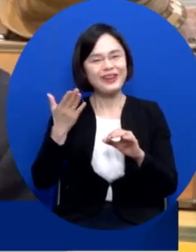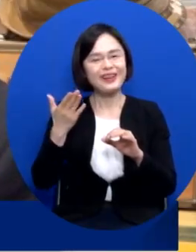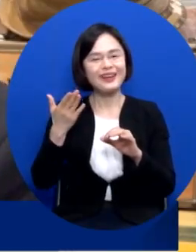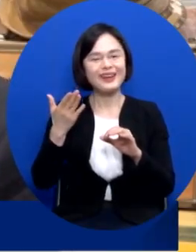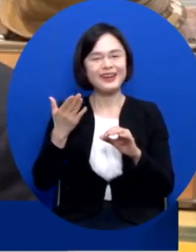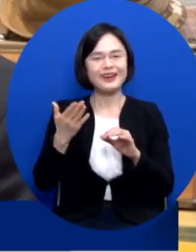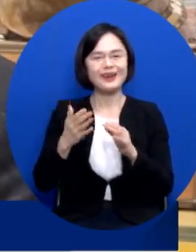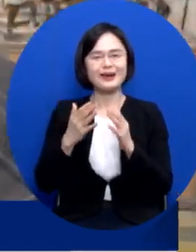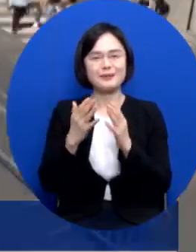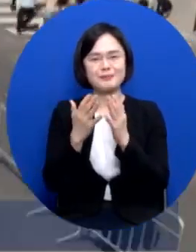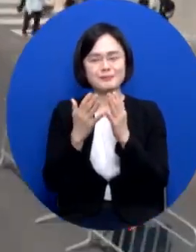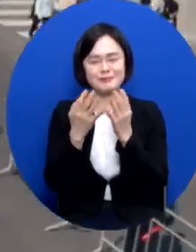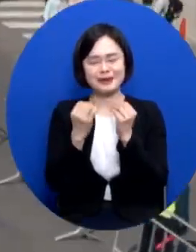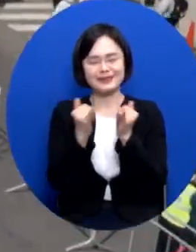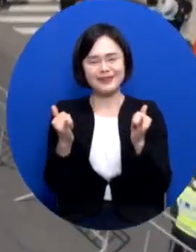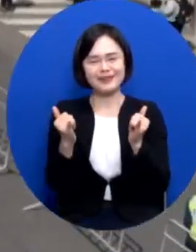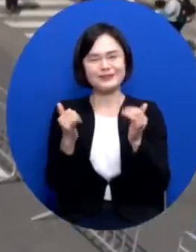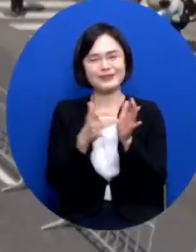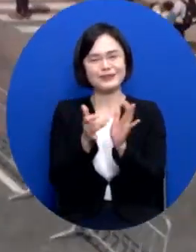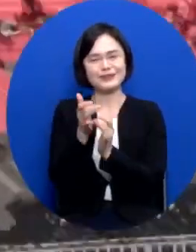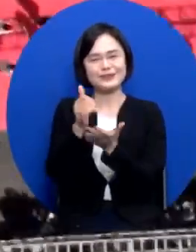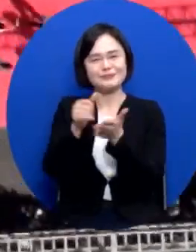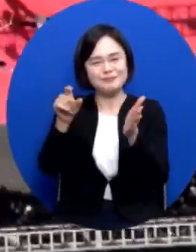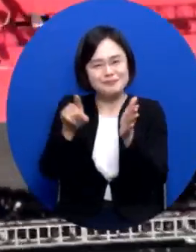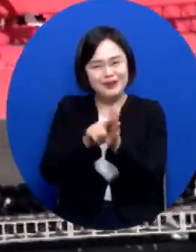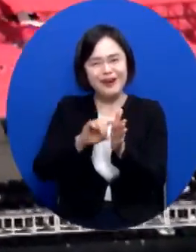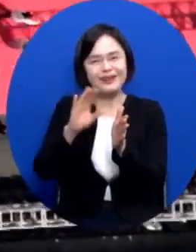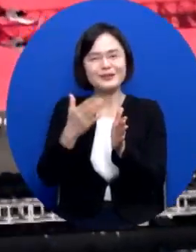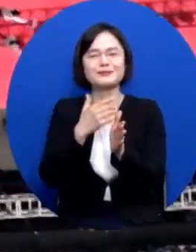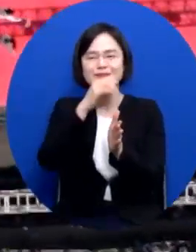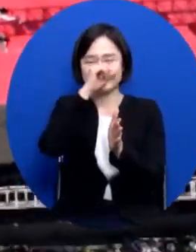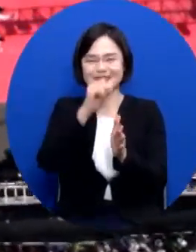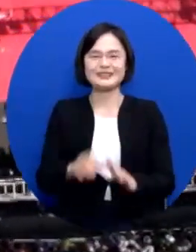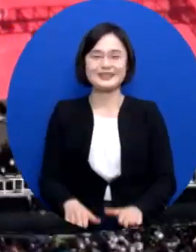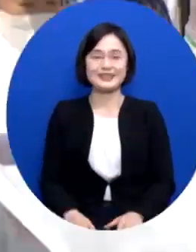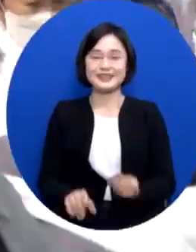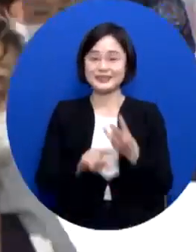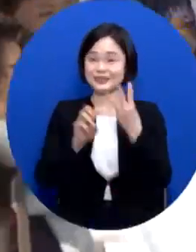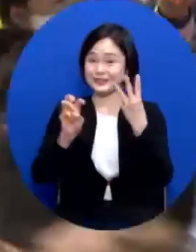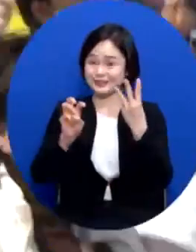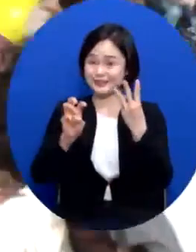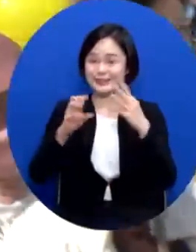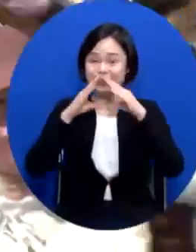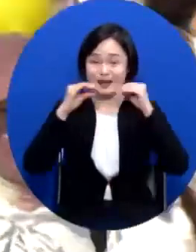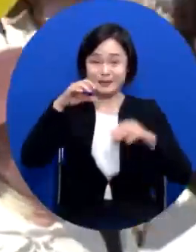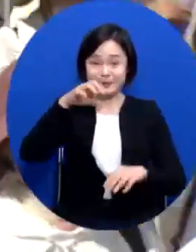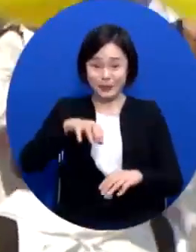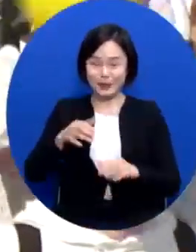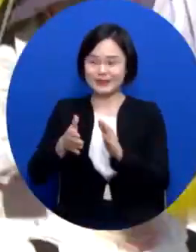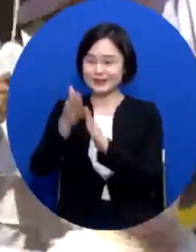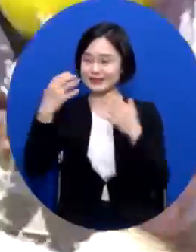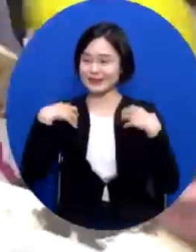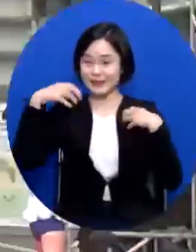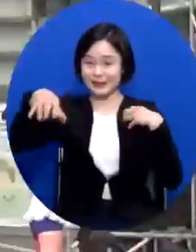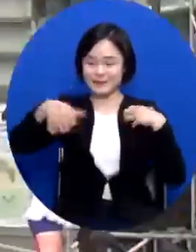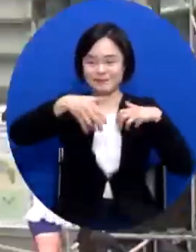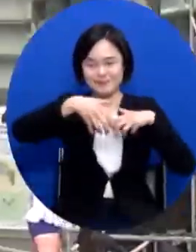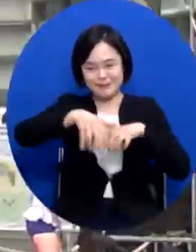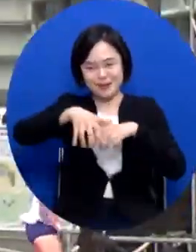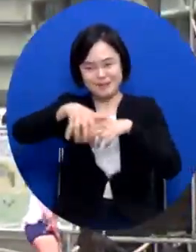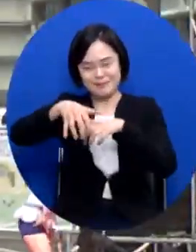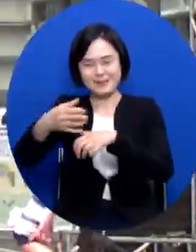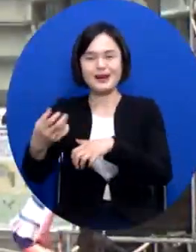알았으면 좋겠습니다. 오는 30일 서울 광화문 광장에서 시청 앞까지 이어질